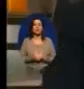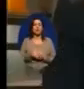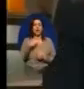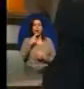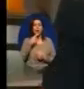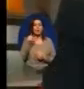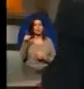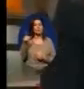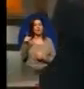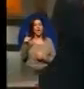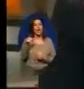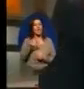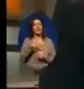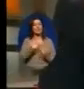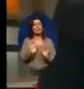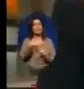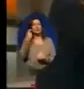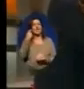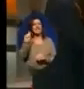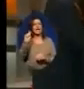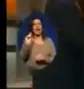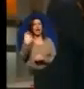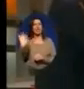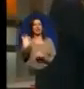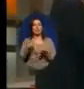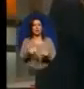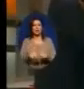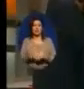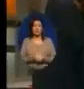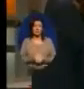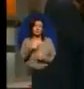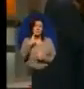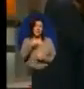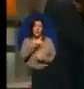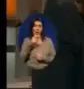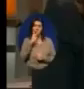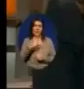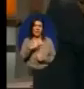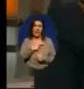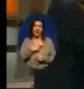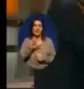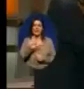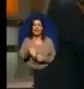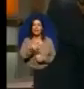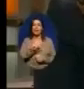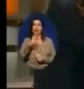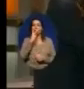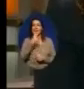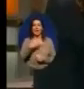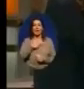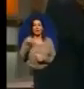שאומר. לא נראה לי. ייקח עוד זמן. לא נראה לי שגם יש לי שם קולות בקלפי.